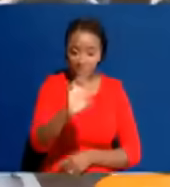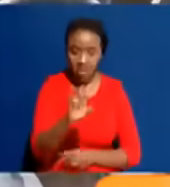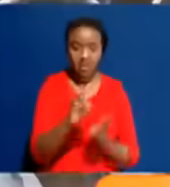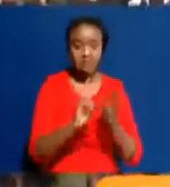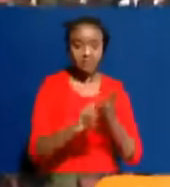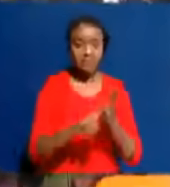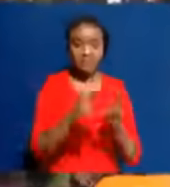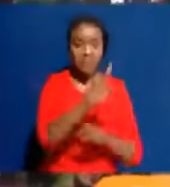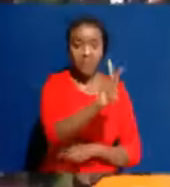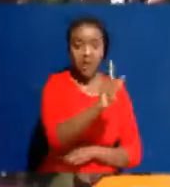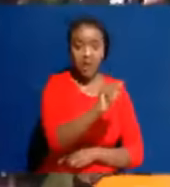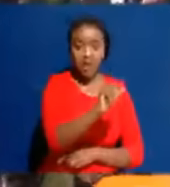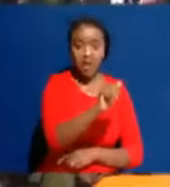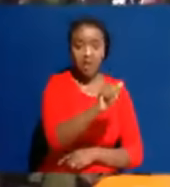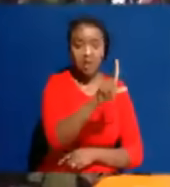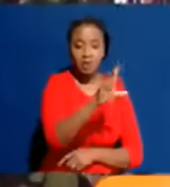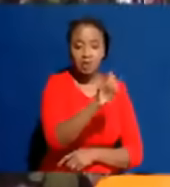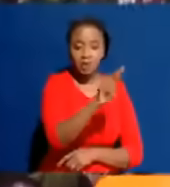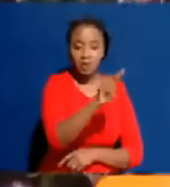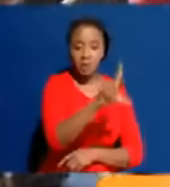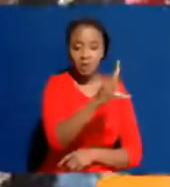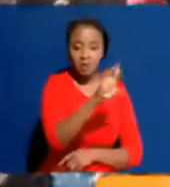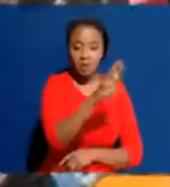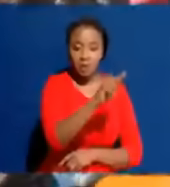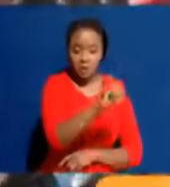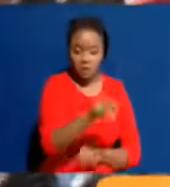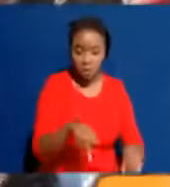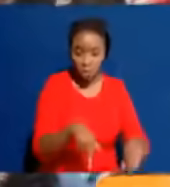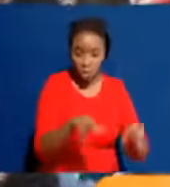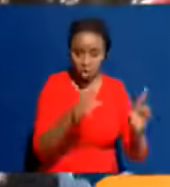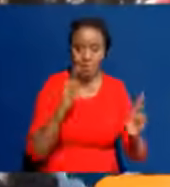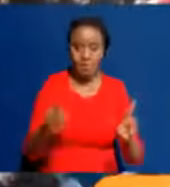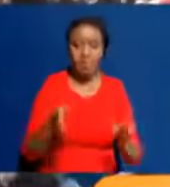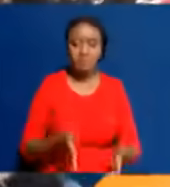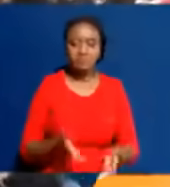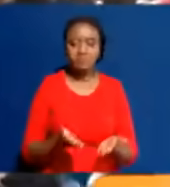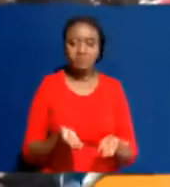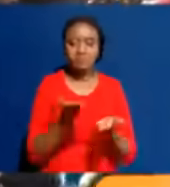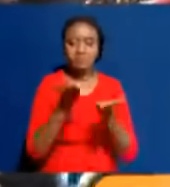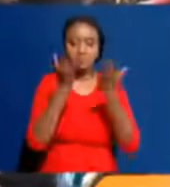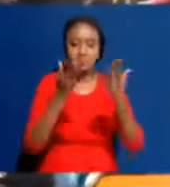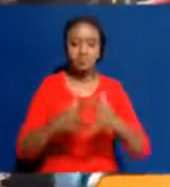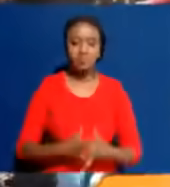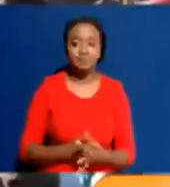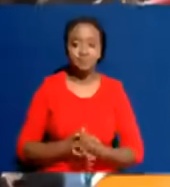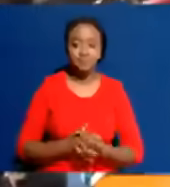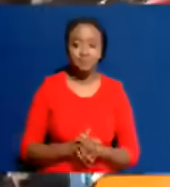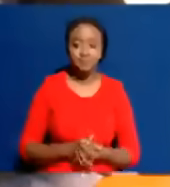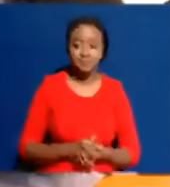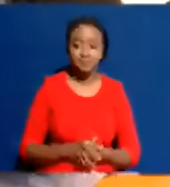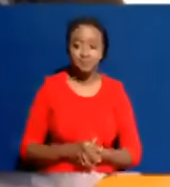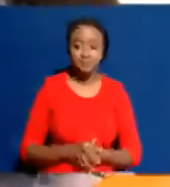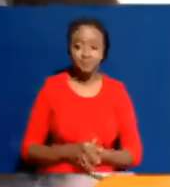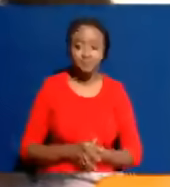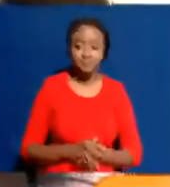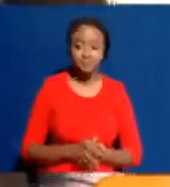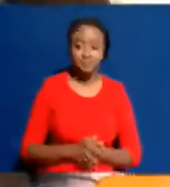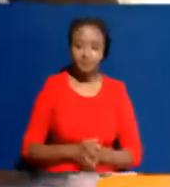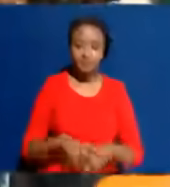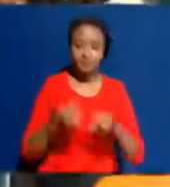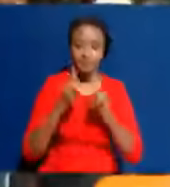telling them that soon some 1 billion shillings earmarked for redistribution of land owned by absentee landlords will be put